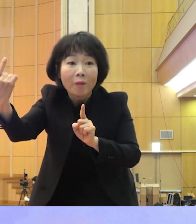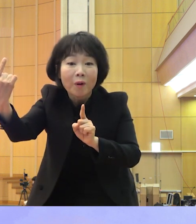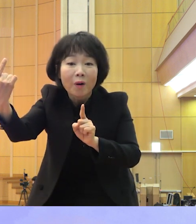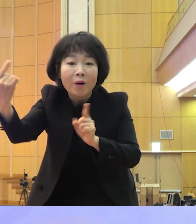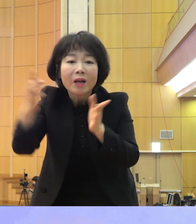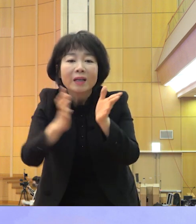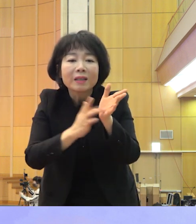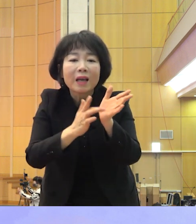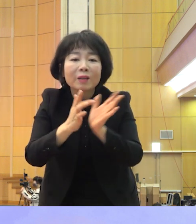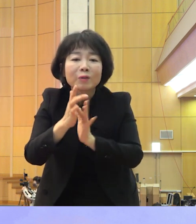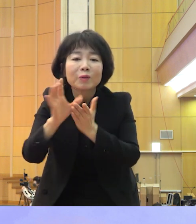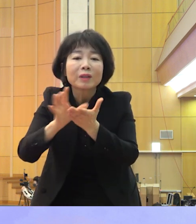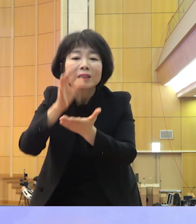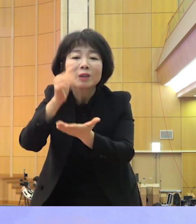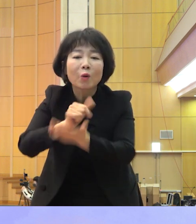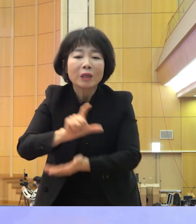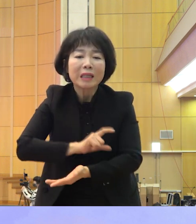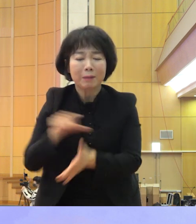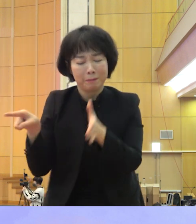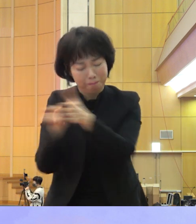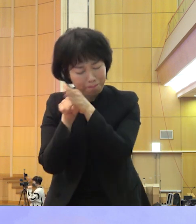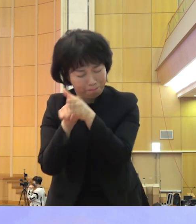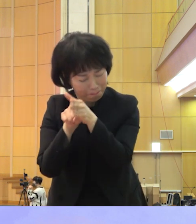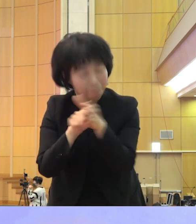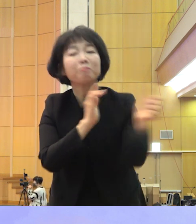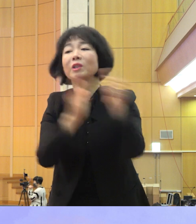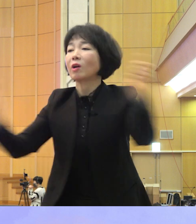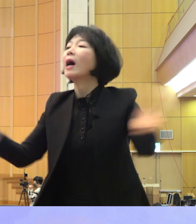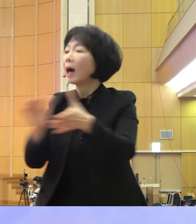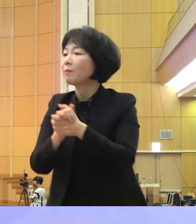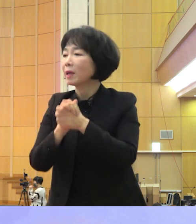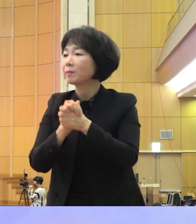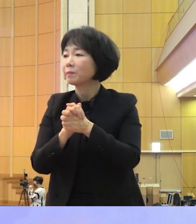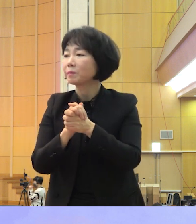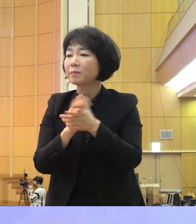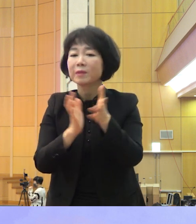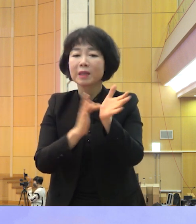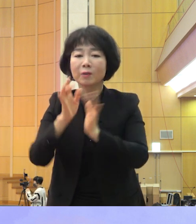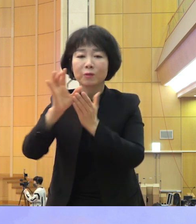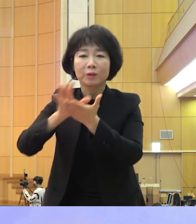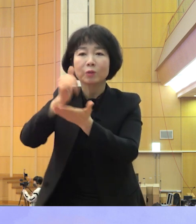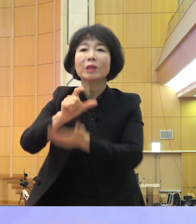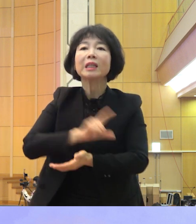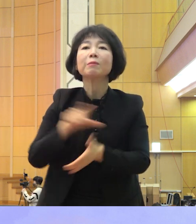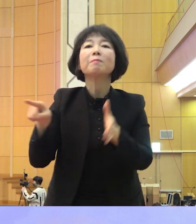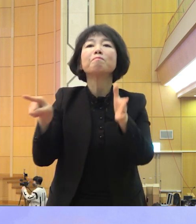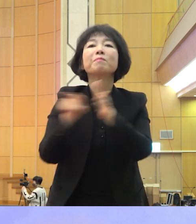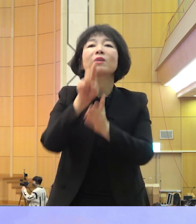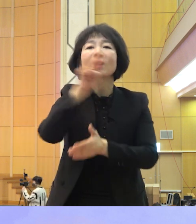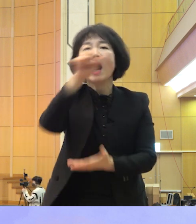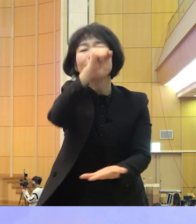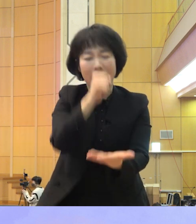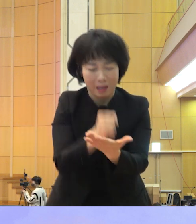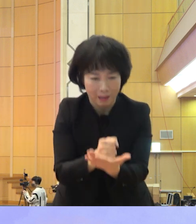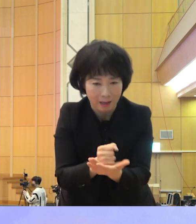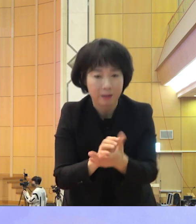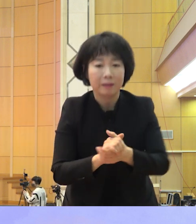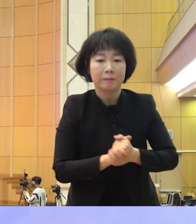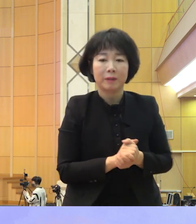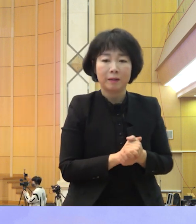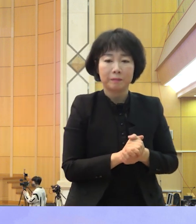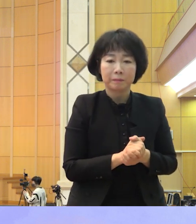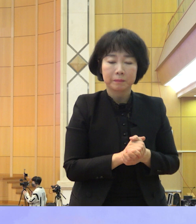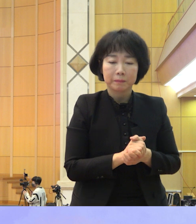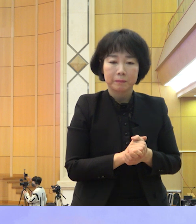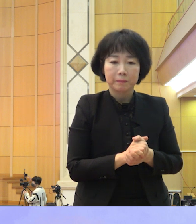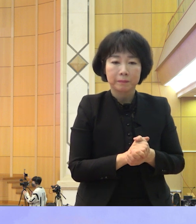돼요? 계명을 지켜야 되는데, 계명이 뭐죠? 예수 그리스도의 이름을 믿는 겁니다. 그래서 요한복음 1장 12절에